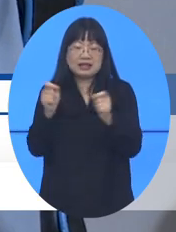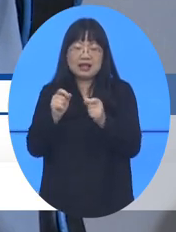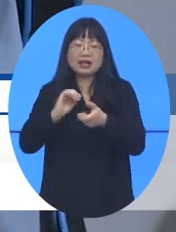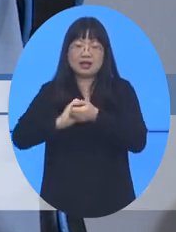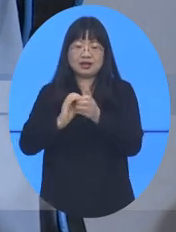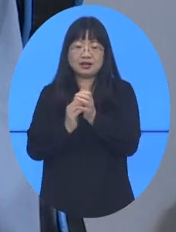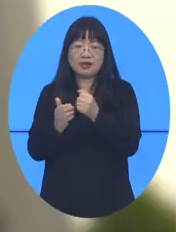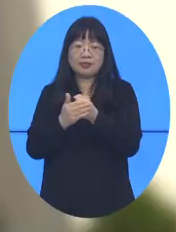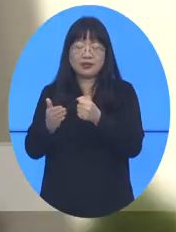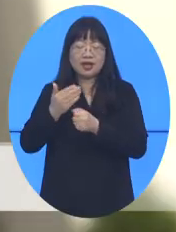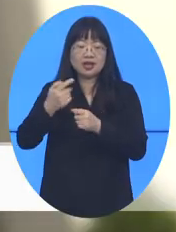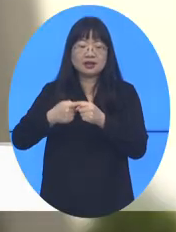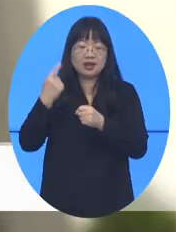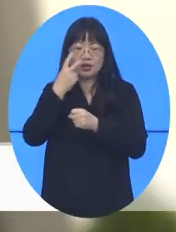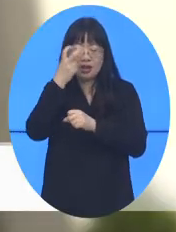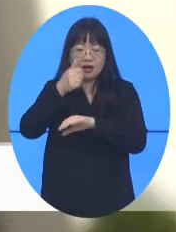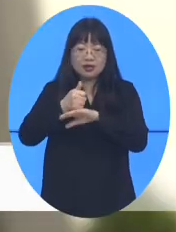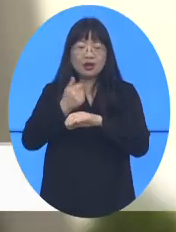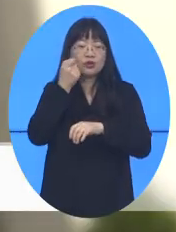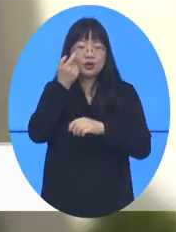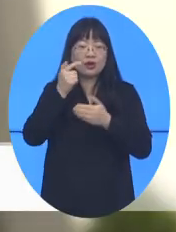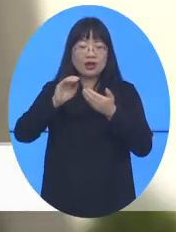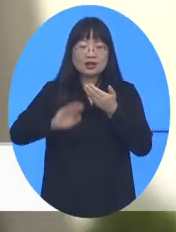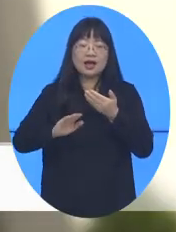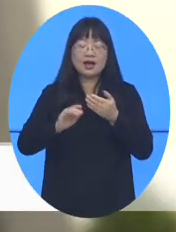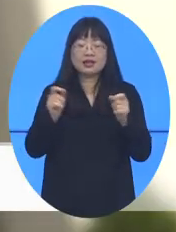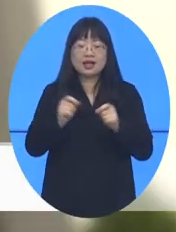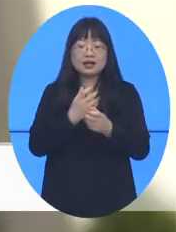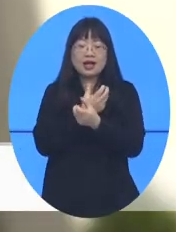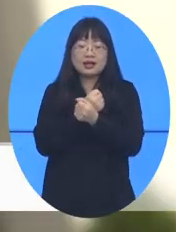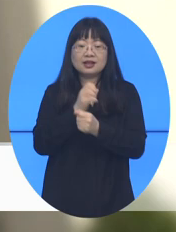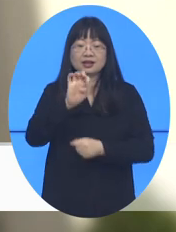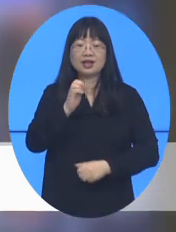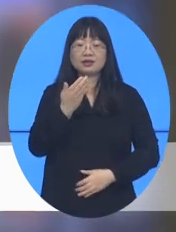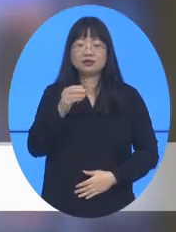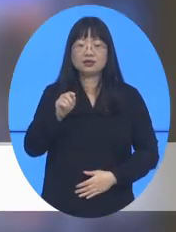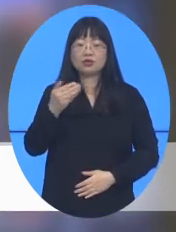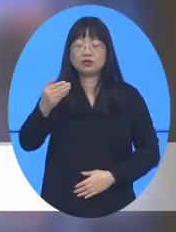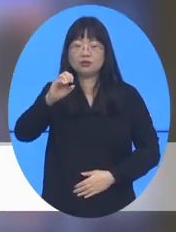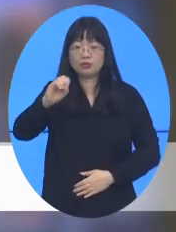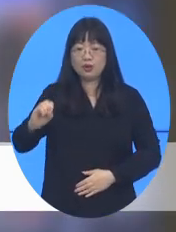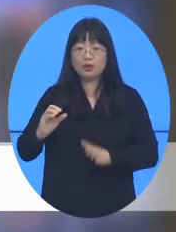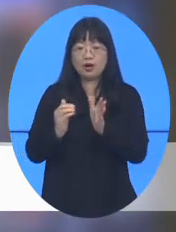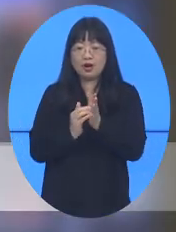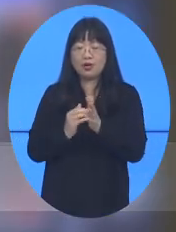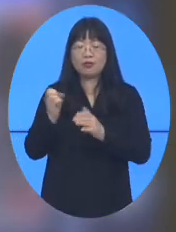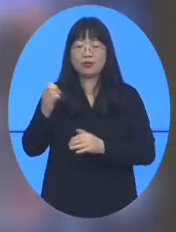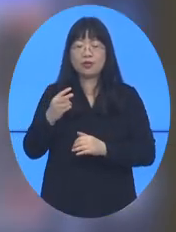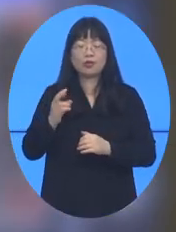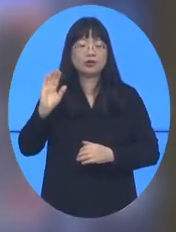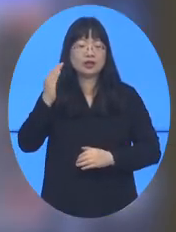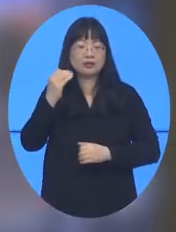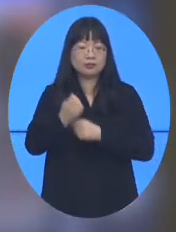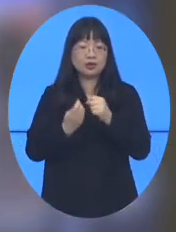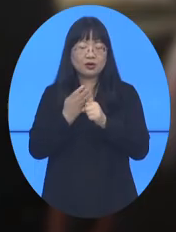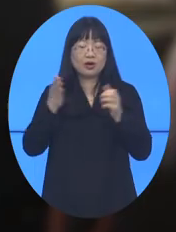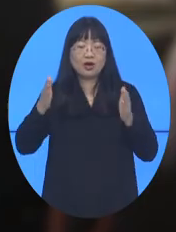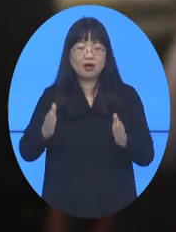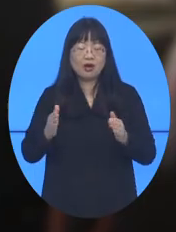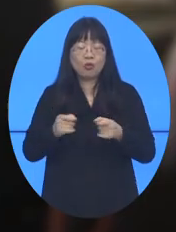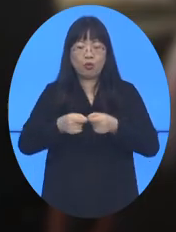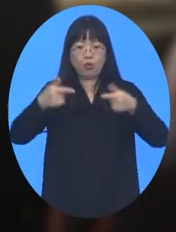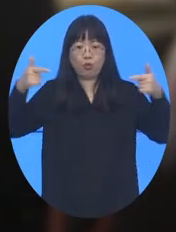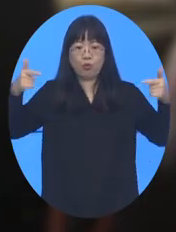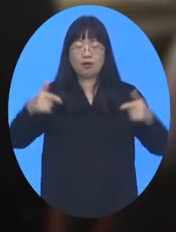계약을 썼기 때문에 지난해 조사결과 6개월 이하 단기계약은 49.9%를 차지하고 최근